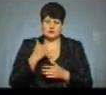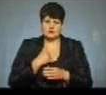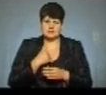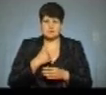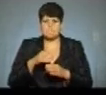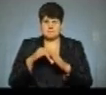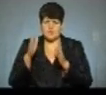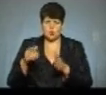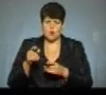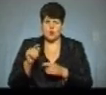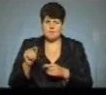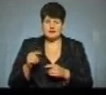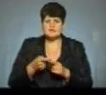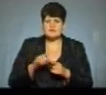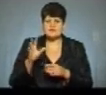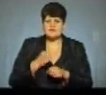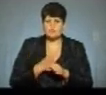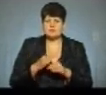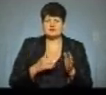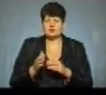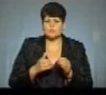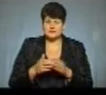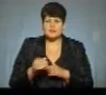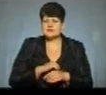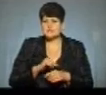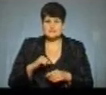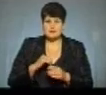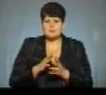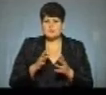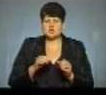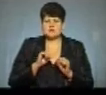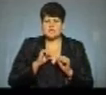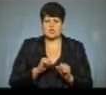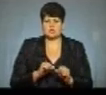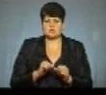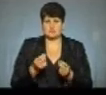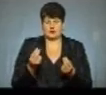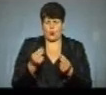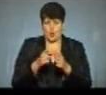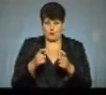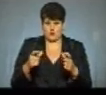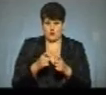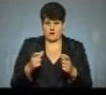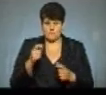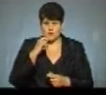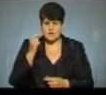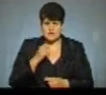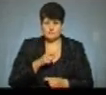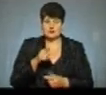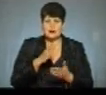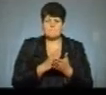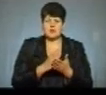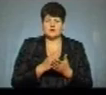що термінів, що банкоматів. Це все робиться вручну. Це найбільш захищена купюра на сьогодні в Україні. Вона